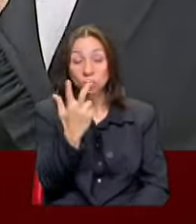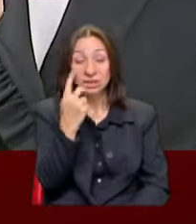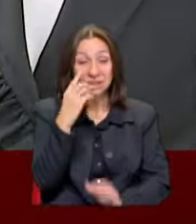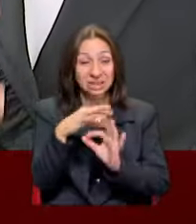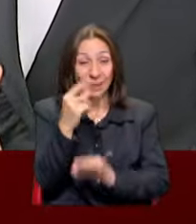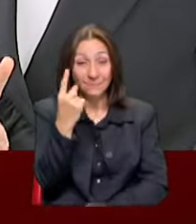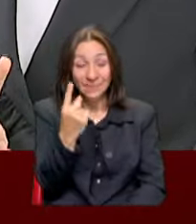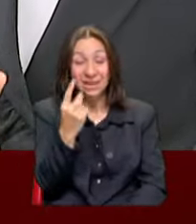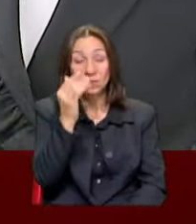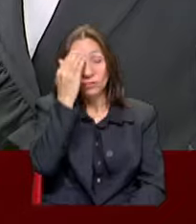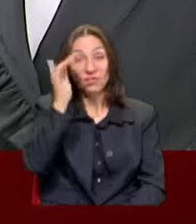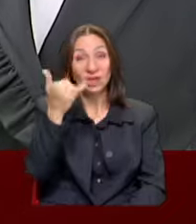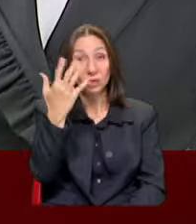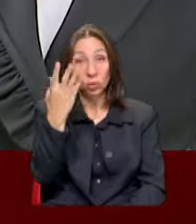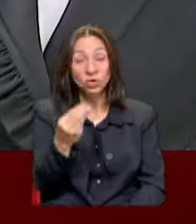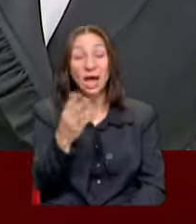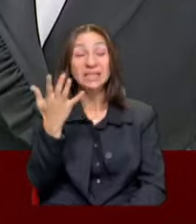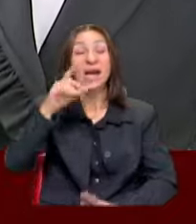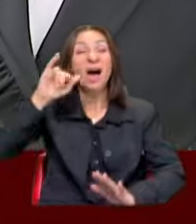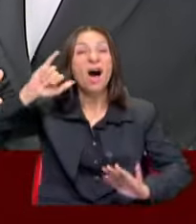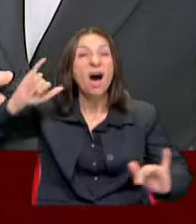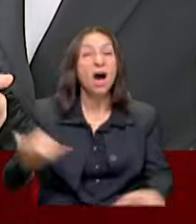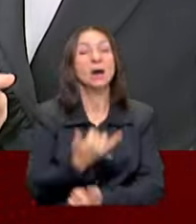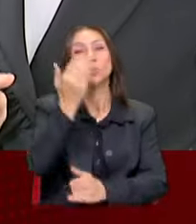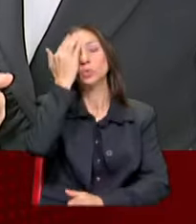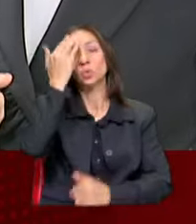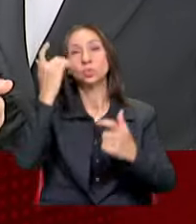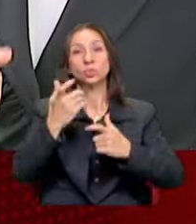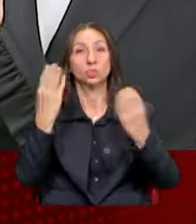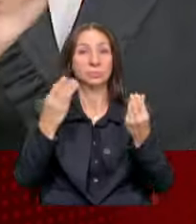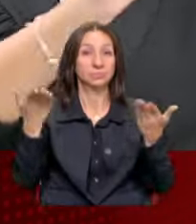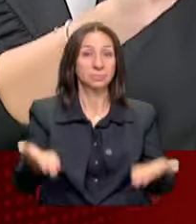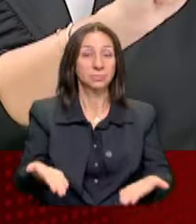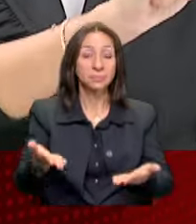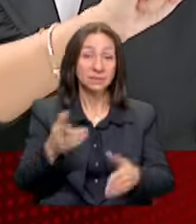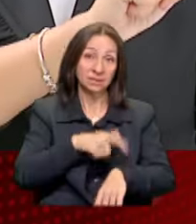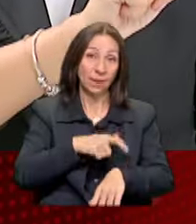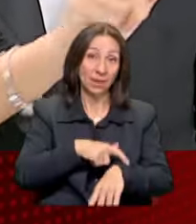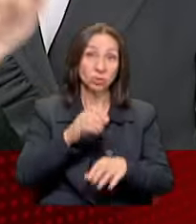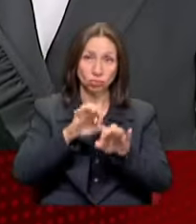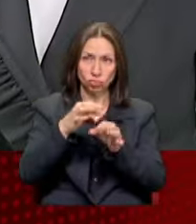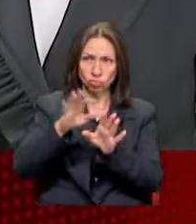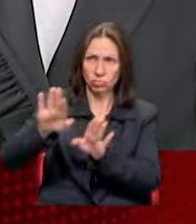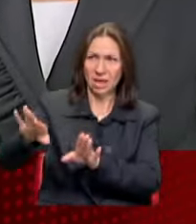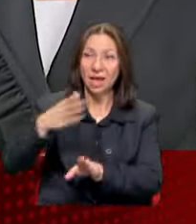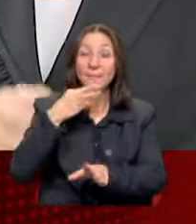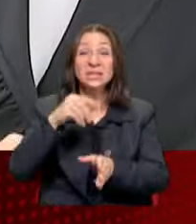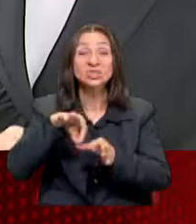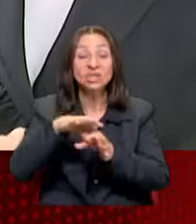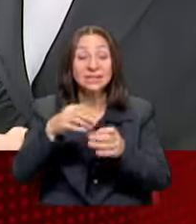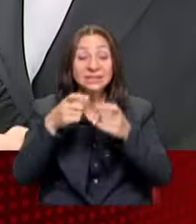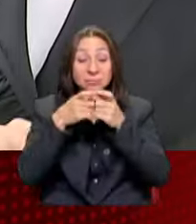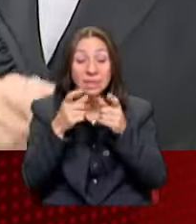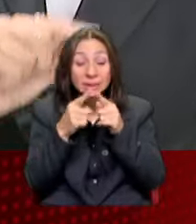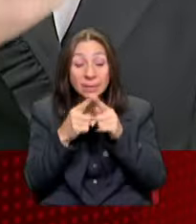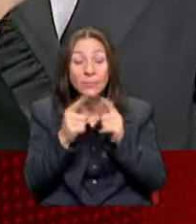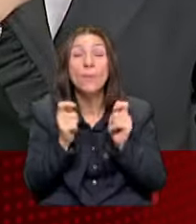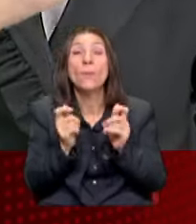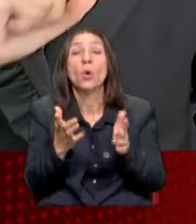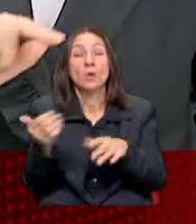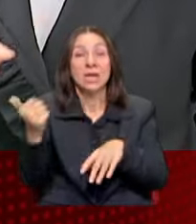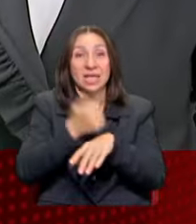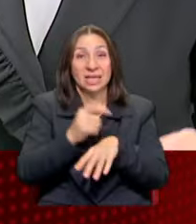birinin yoksul olduğu Hatta derin yoksulluk çektiği bir ortamdayız bırakın sucuğu emekli çay smit hesabı yapamıyor Hani bu